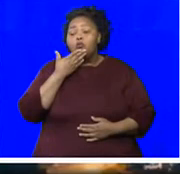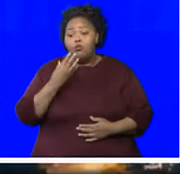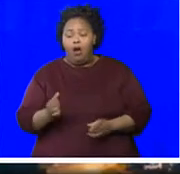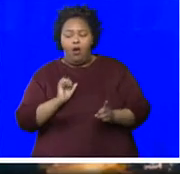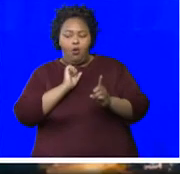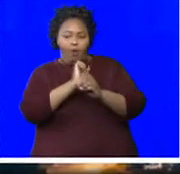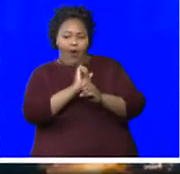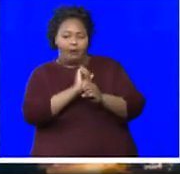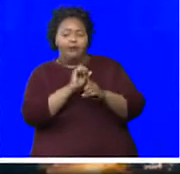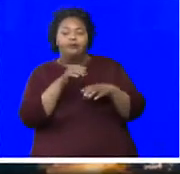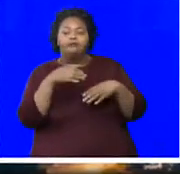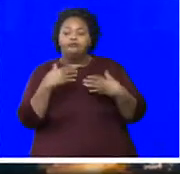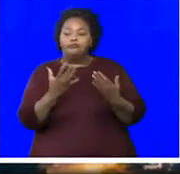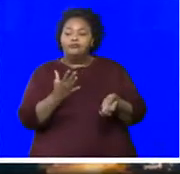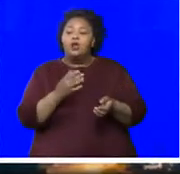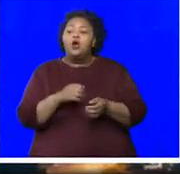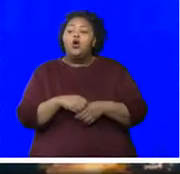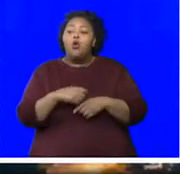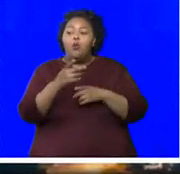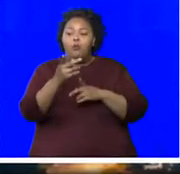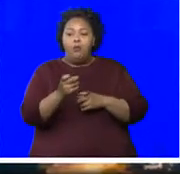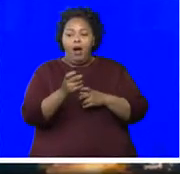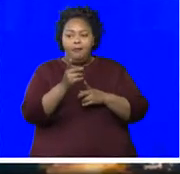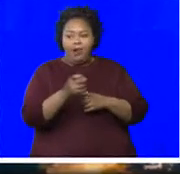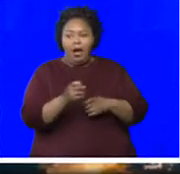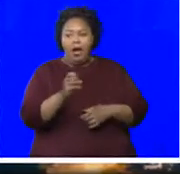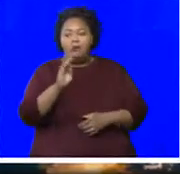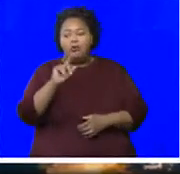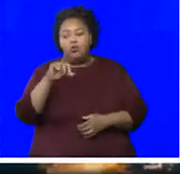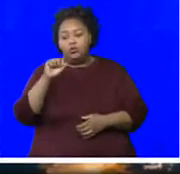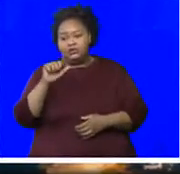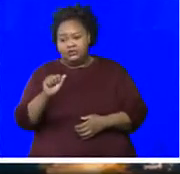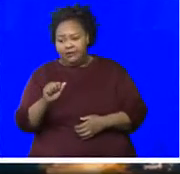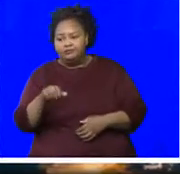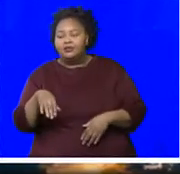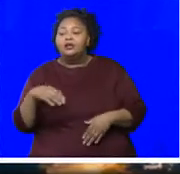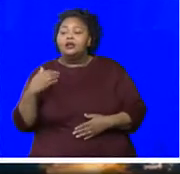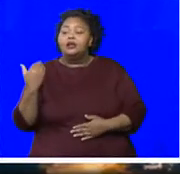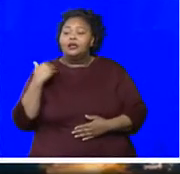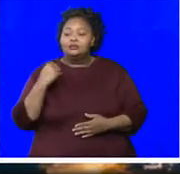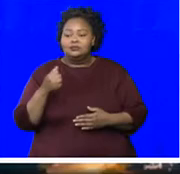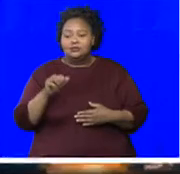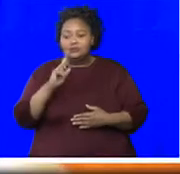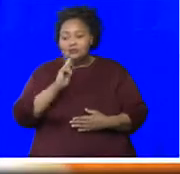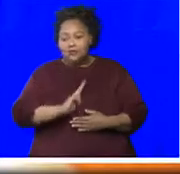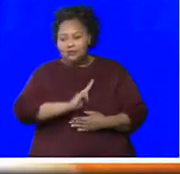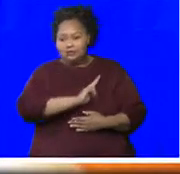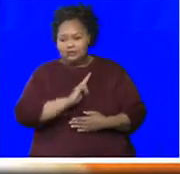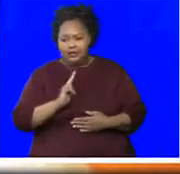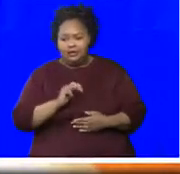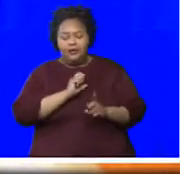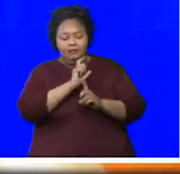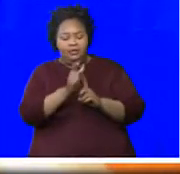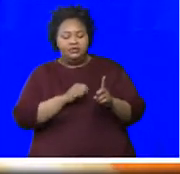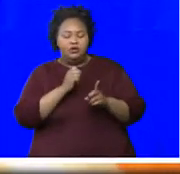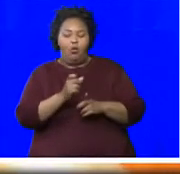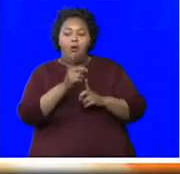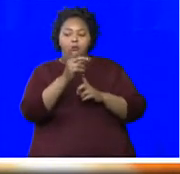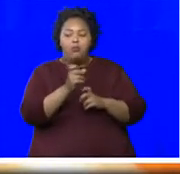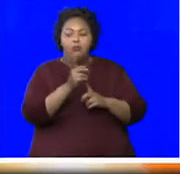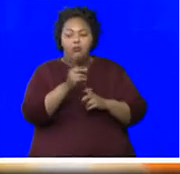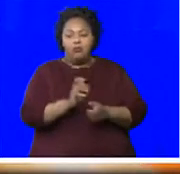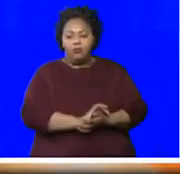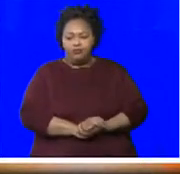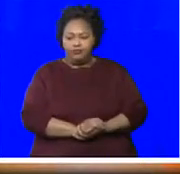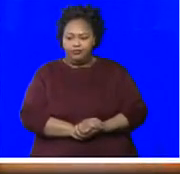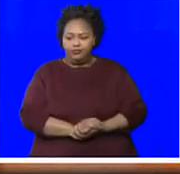Dlamini. Lelicale kutama kubulala busa walenda ngelisontho leliphelile. Uvele inkantolo kumathapha embikwa